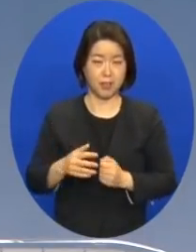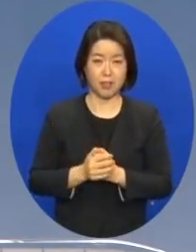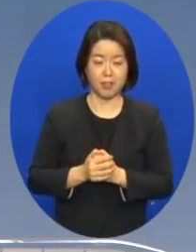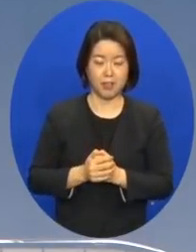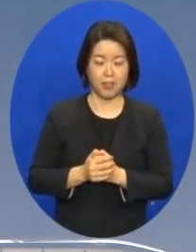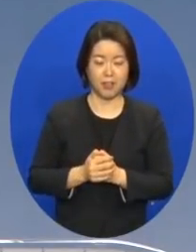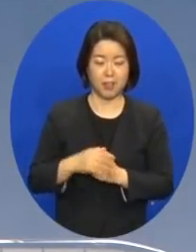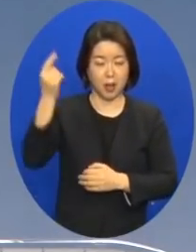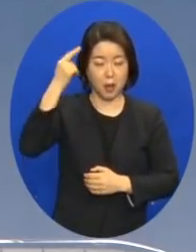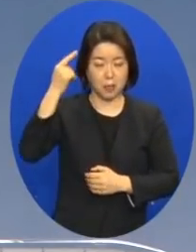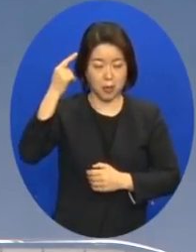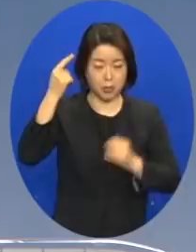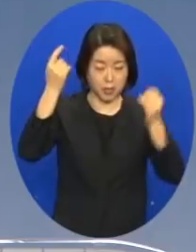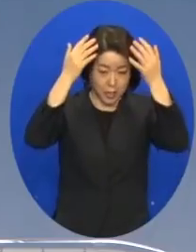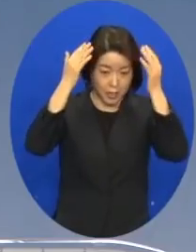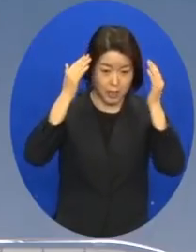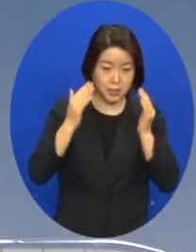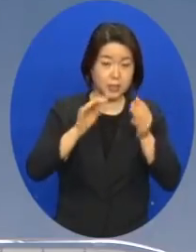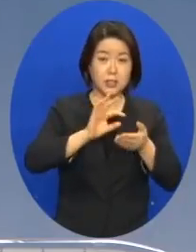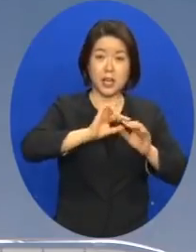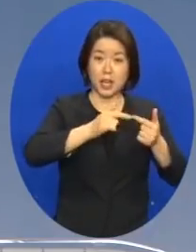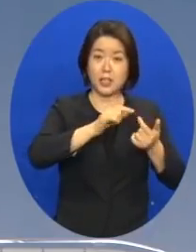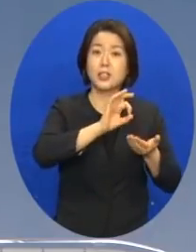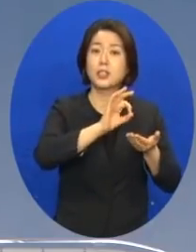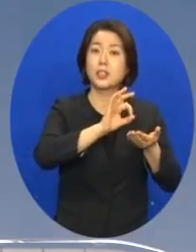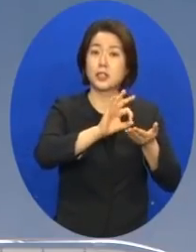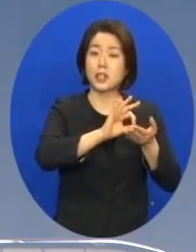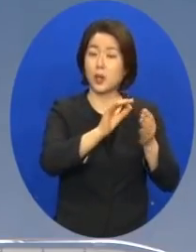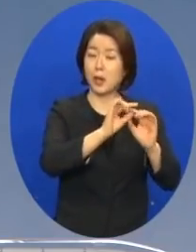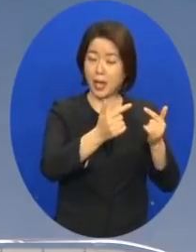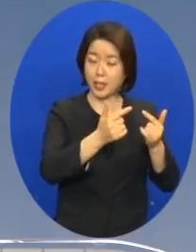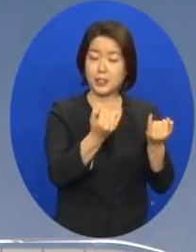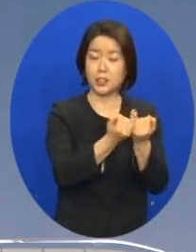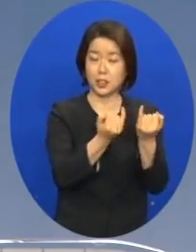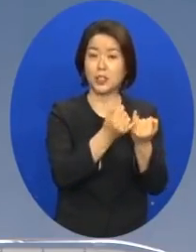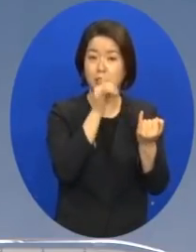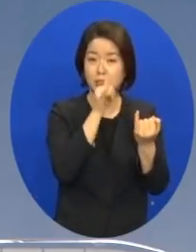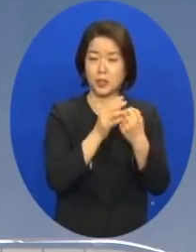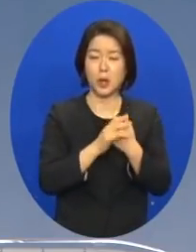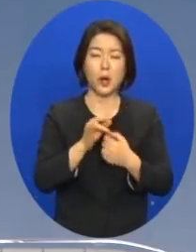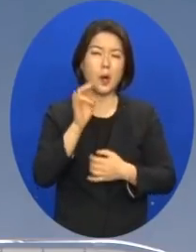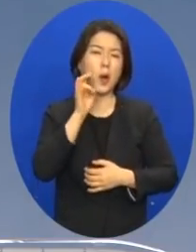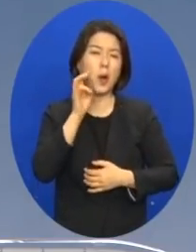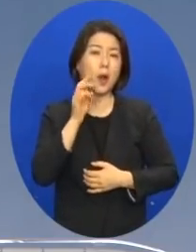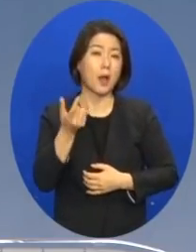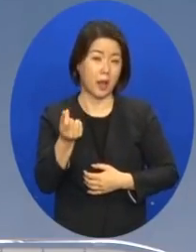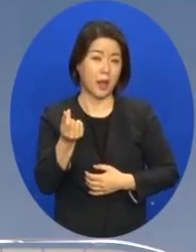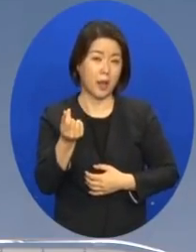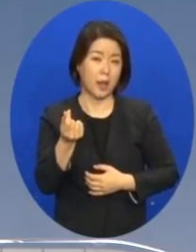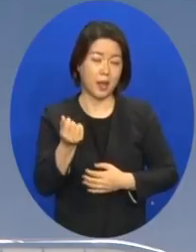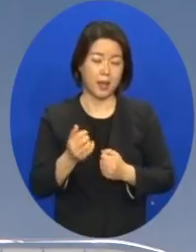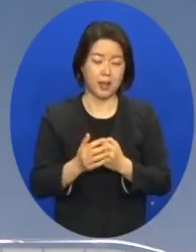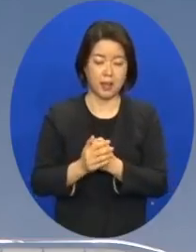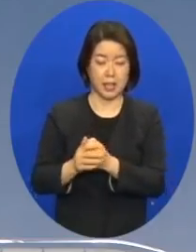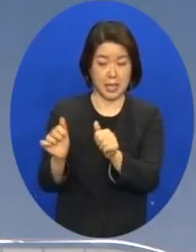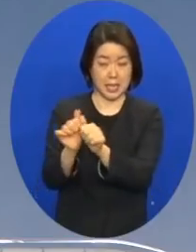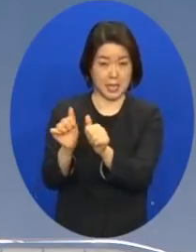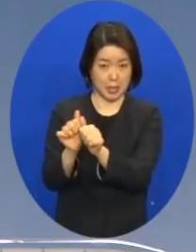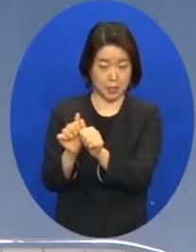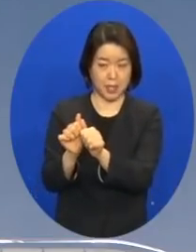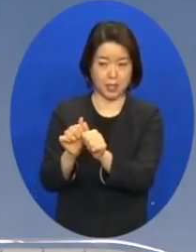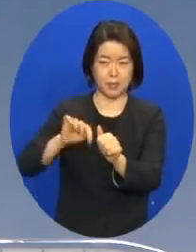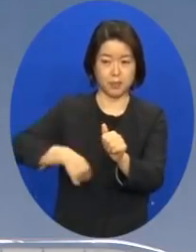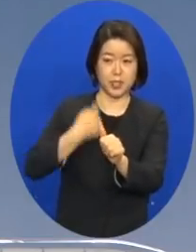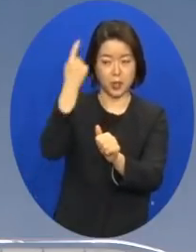머리에 수건을 쓰지 않은 여자들도 있었습니다. 창녀 같은 여자들은 남자들에게 자기